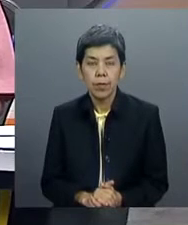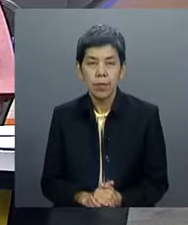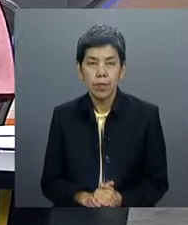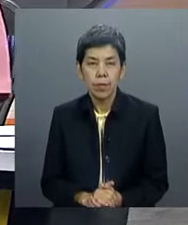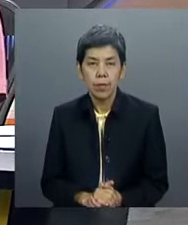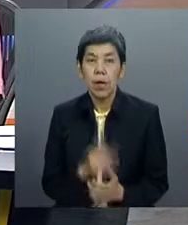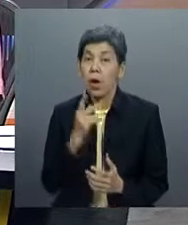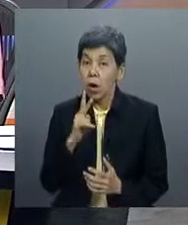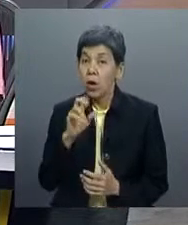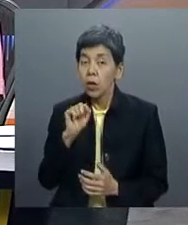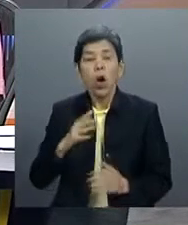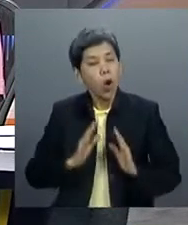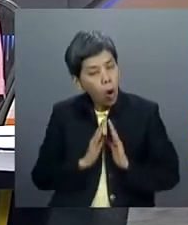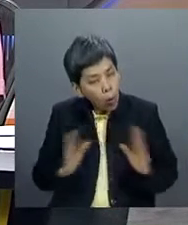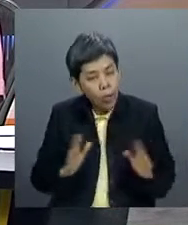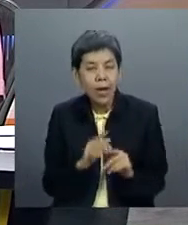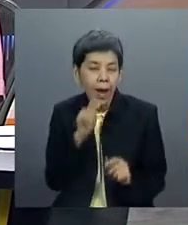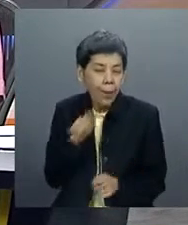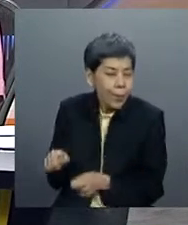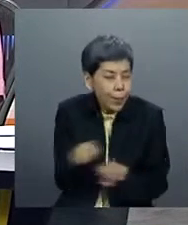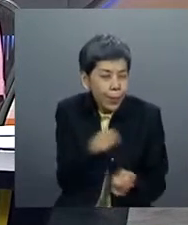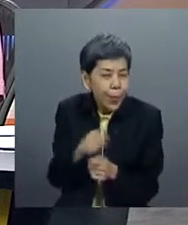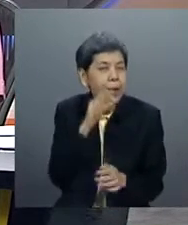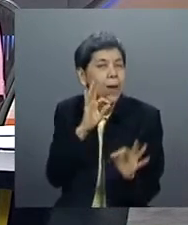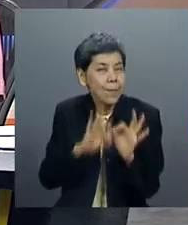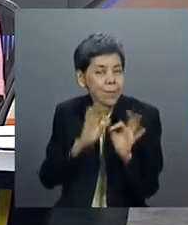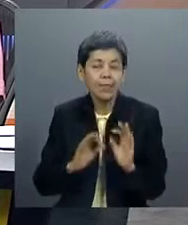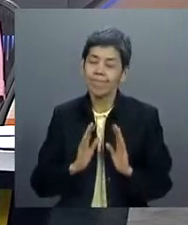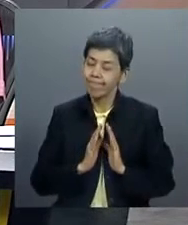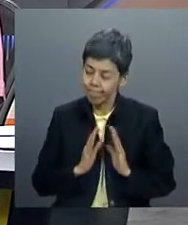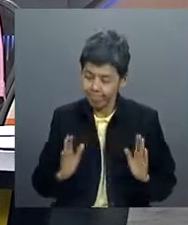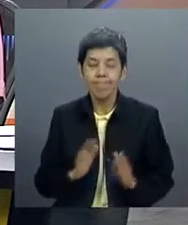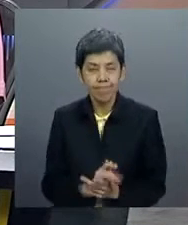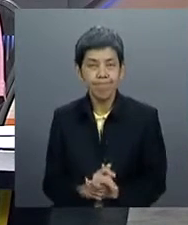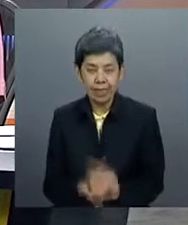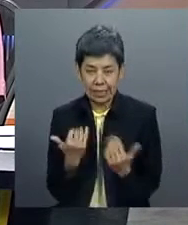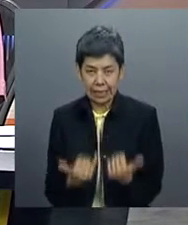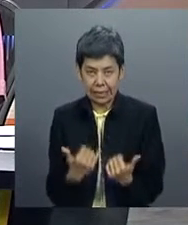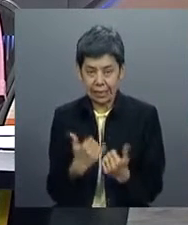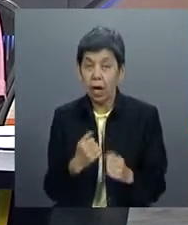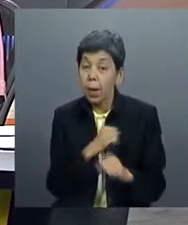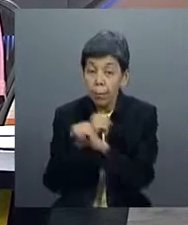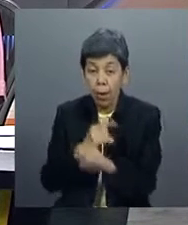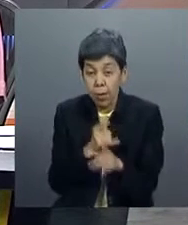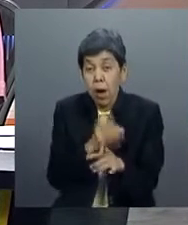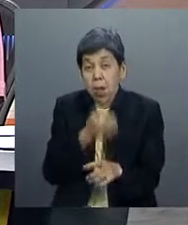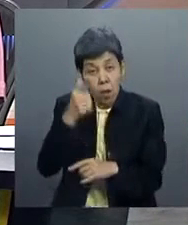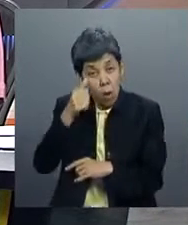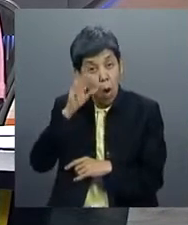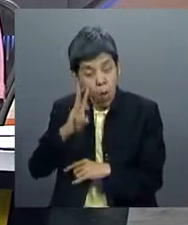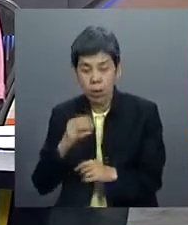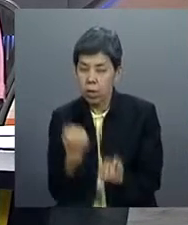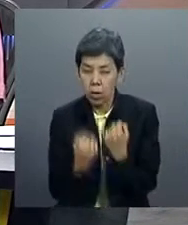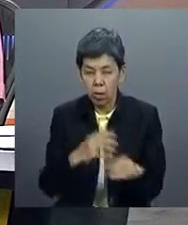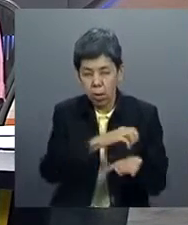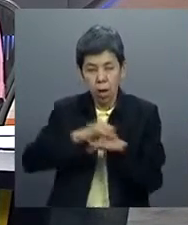คสช.ขอบคุณประชาชนที่ร่วมฉลองเทศกาลสงกรานต์และใช้น้ำอย่างรู้คุณค่านะครับขณะที่มาตรการดื่มไม่ขับ6วันสามารถยึดรถ